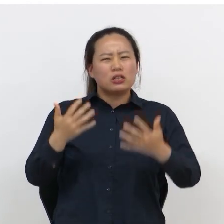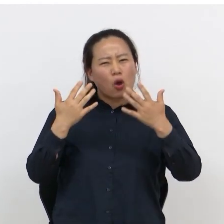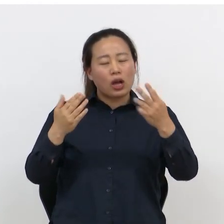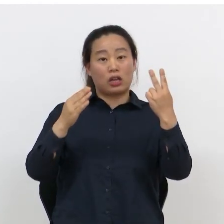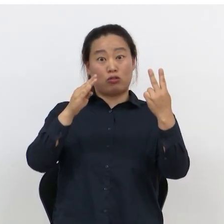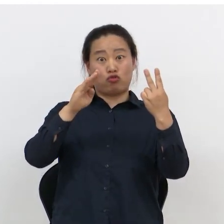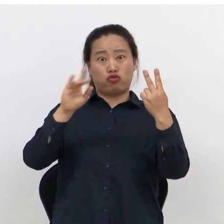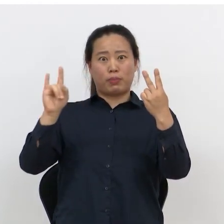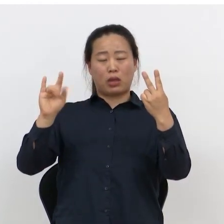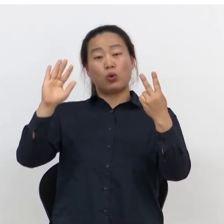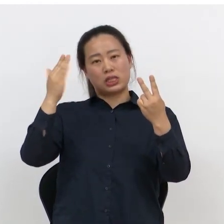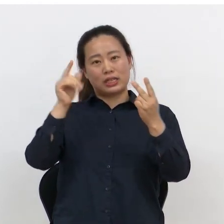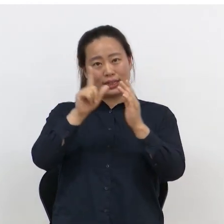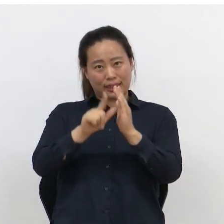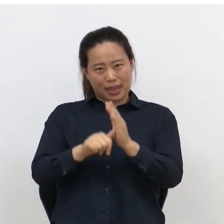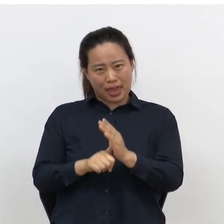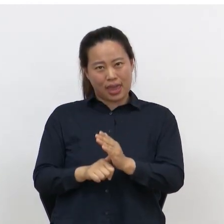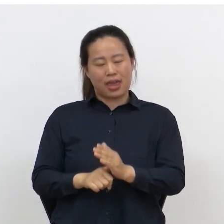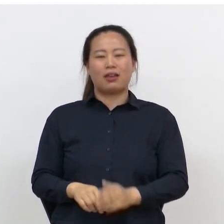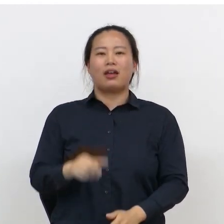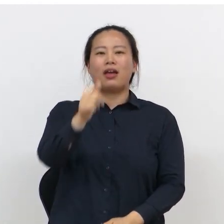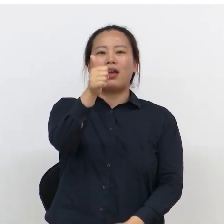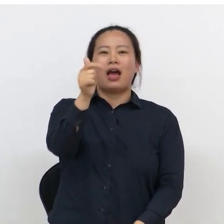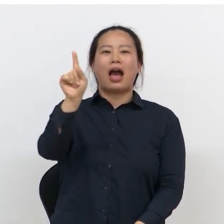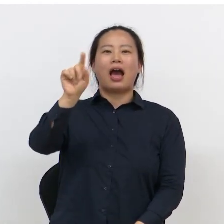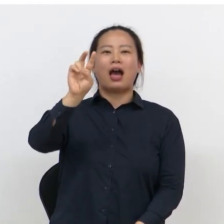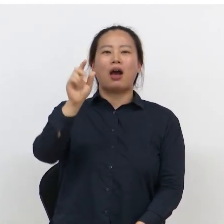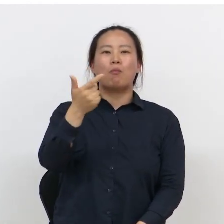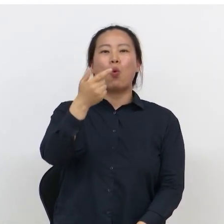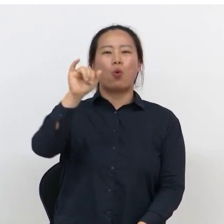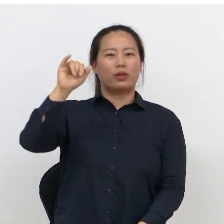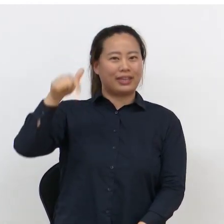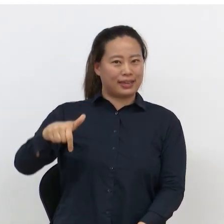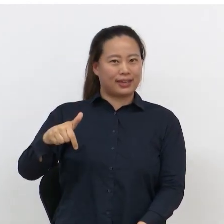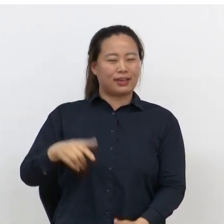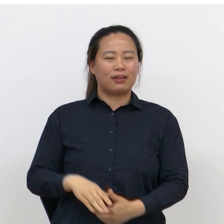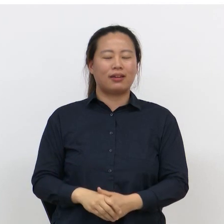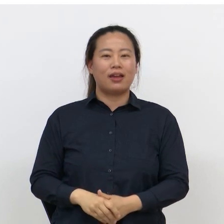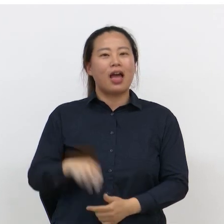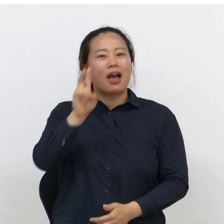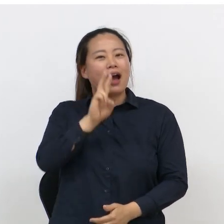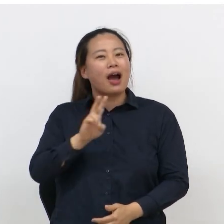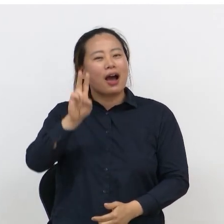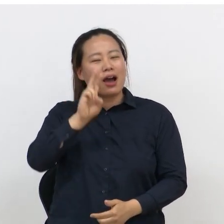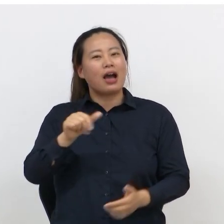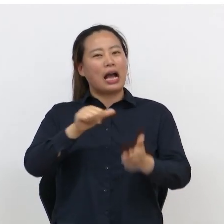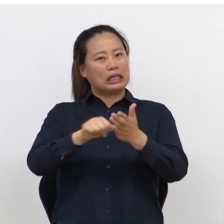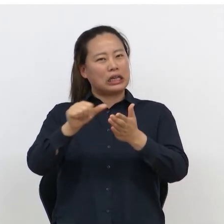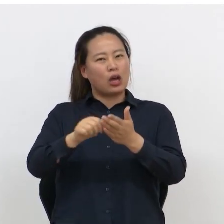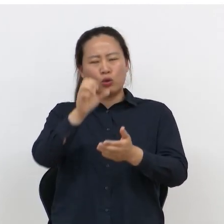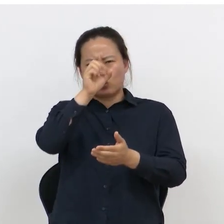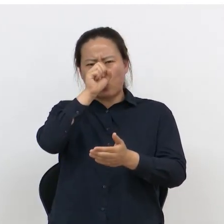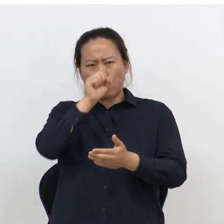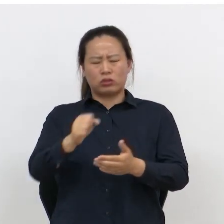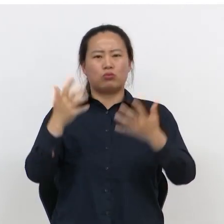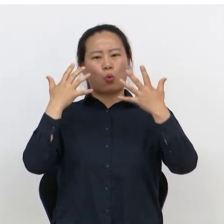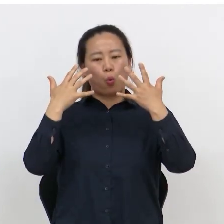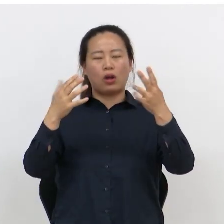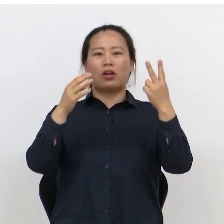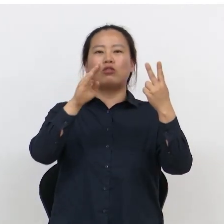2배가 되었을 때 하모닉이다 그러죠. 하모닉 오버톤. 악기가 좋을수록 정확히 2배의 음이